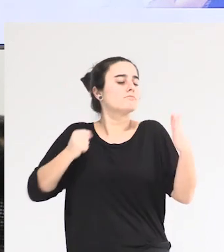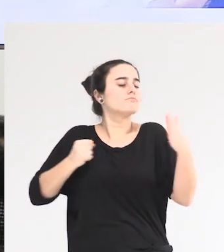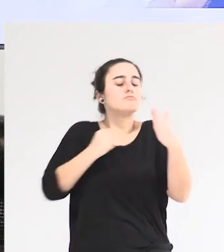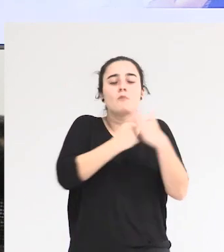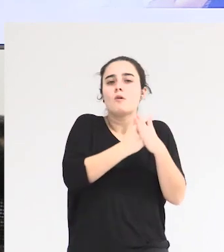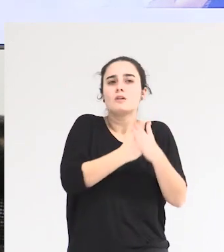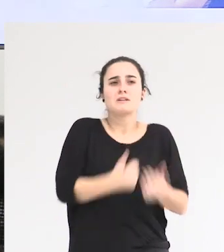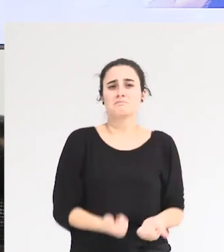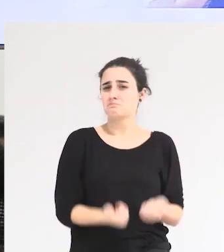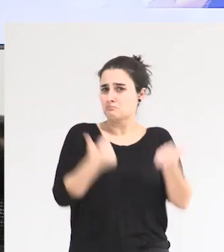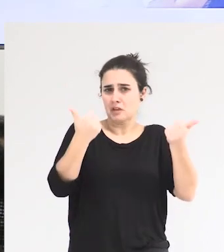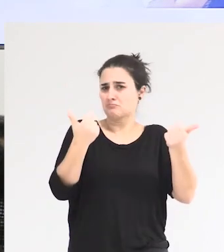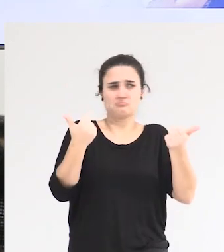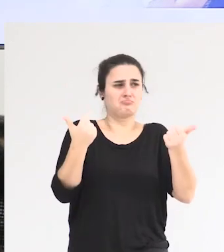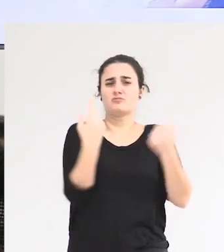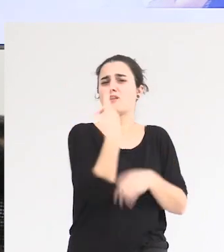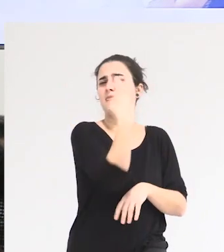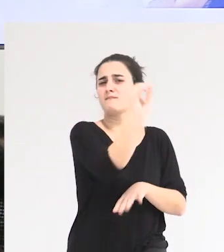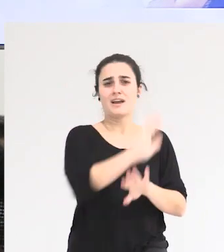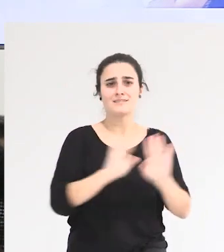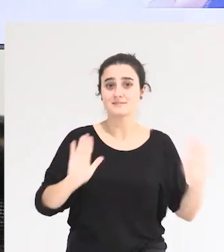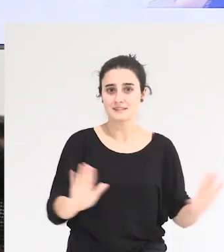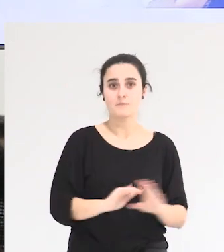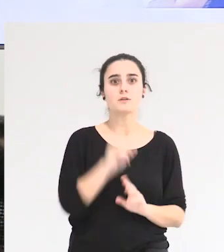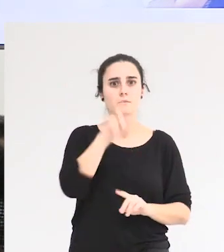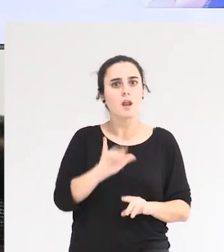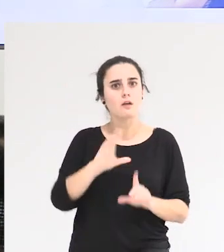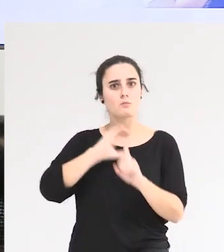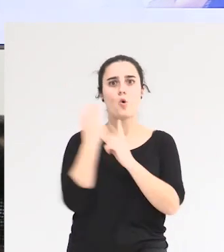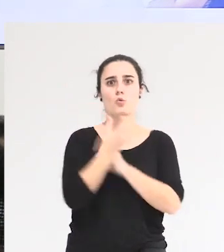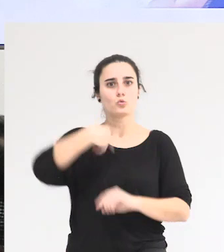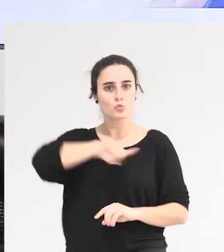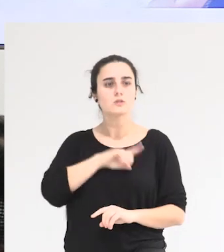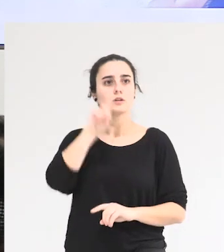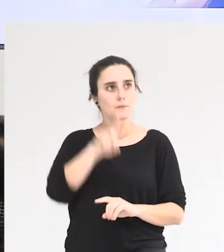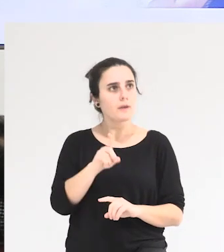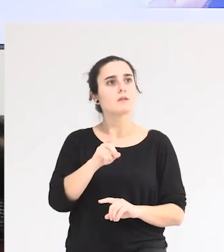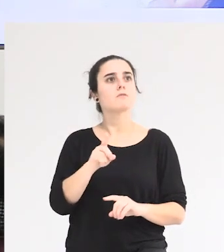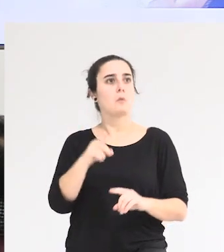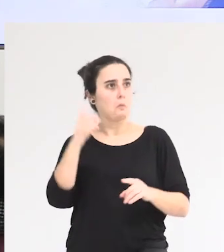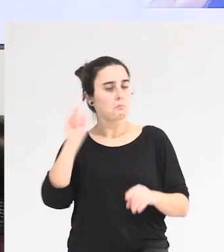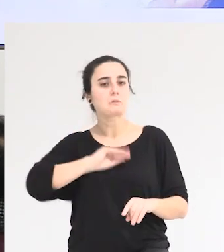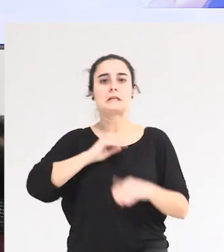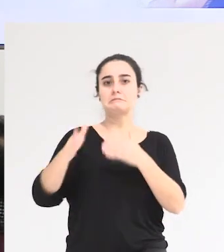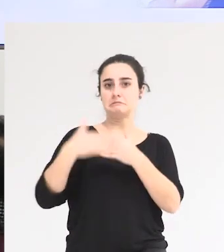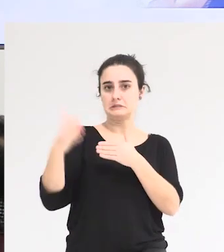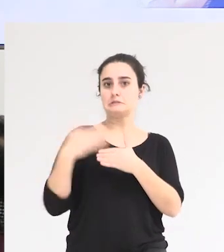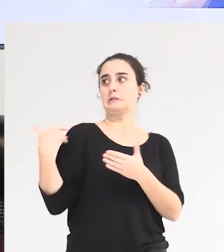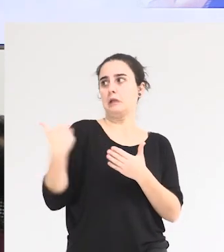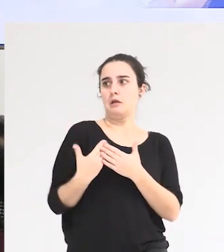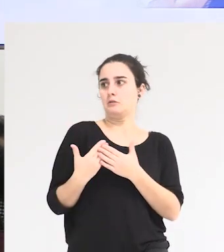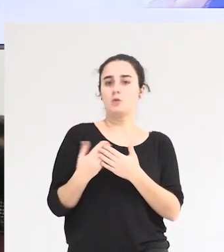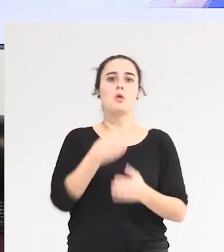ez du gehiago desiratzen, bai? Baina gero badago ere gure kulturan eta hau nahiko kontemporaneoa da, nahiko berria da,